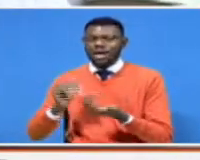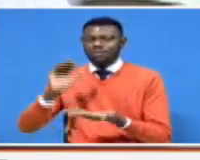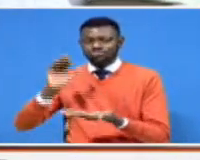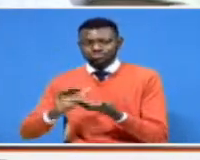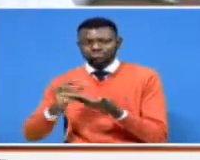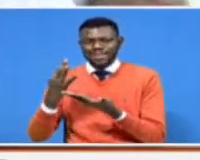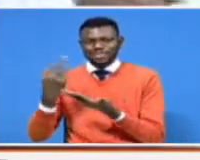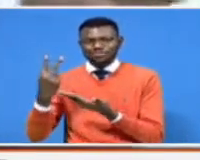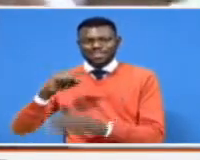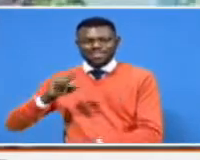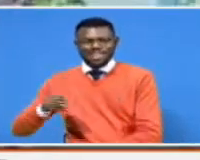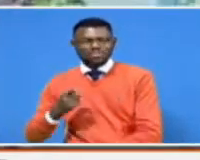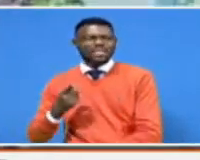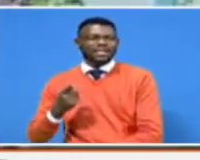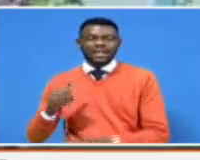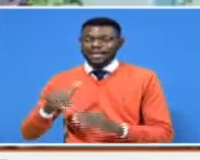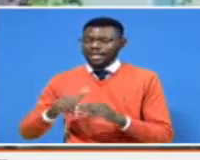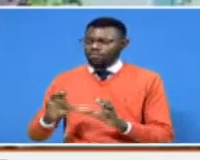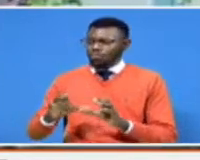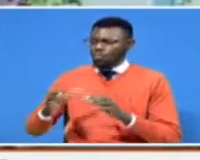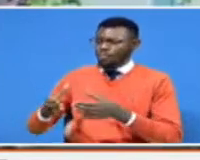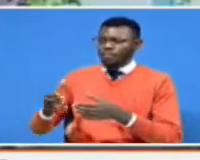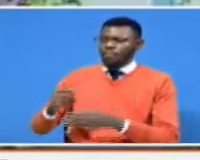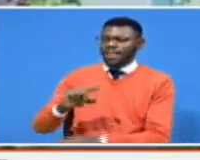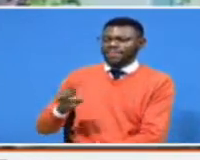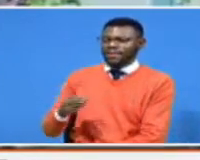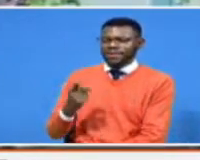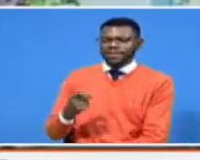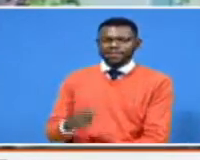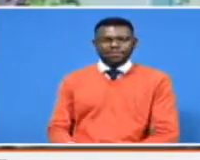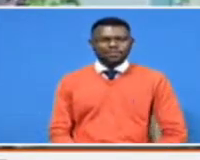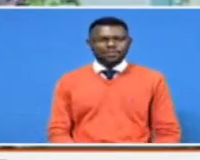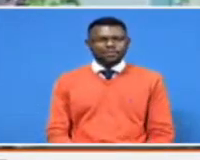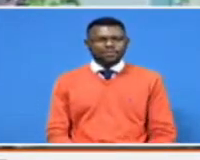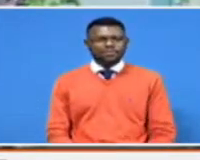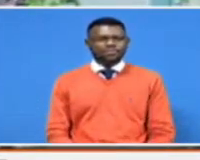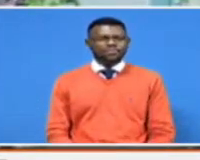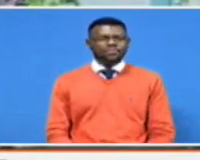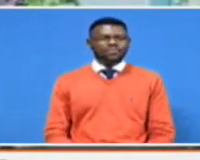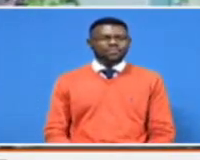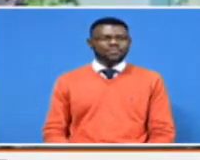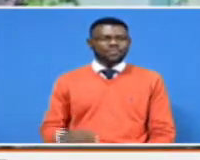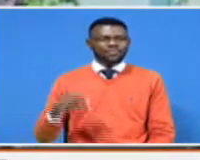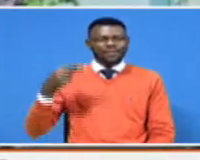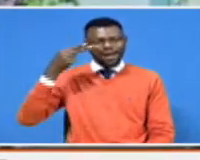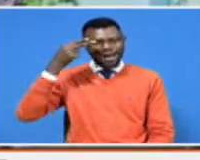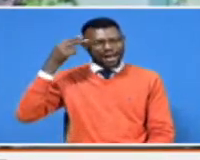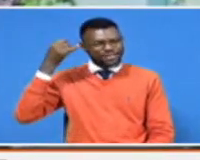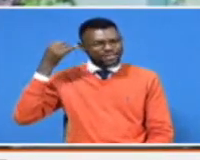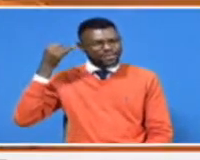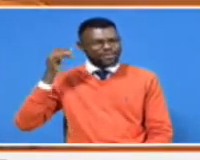32 katika kila watoto 1,000. Hadi ya